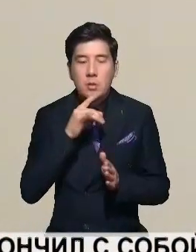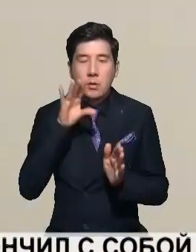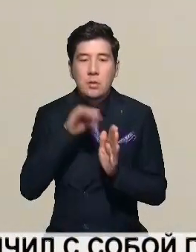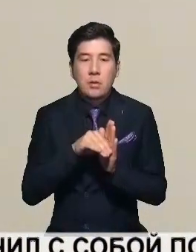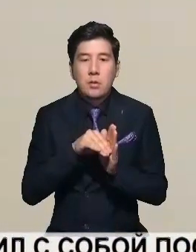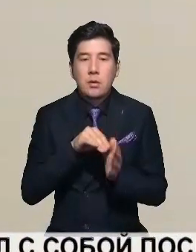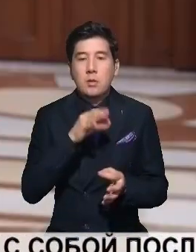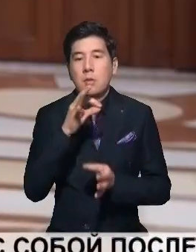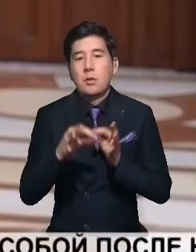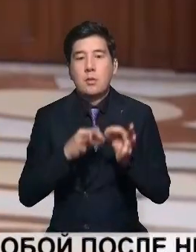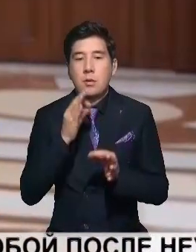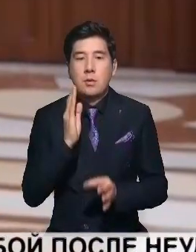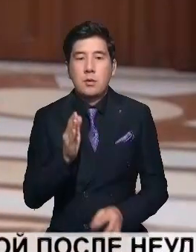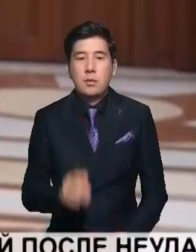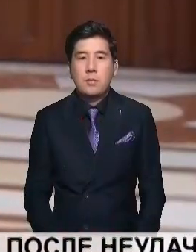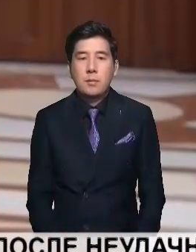стран-экспортеров по всему миру.